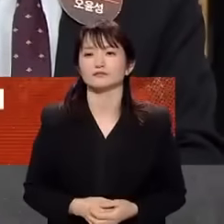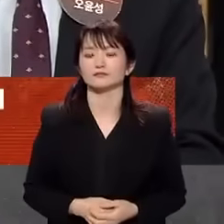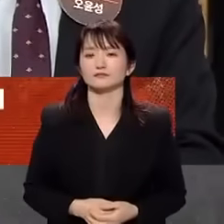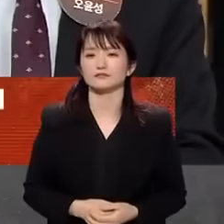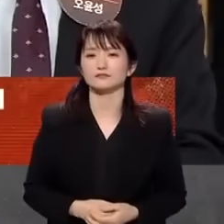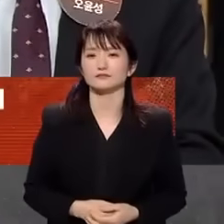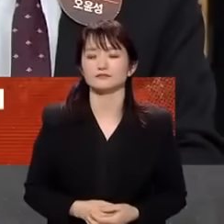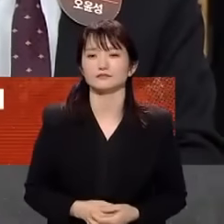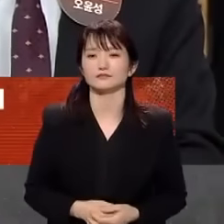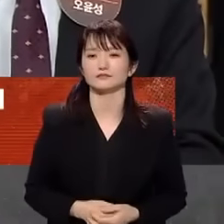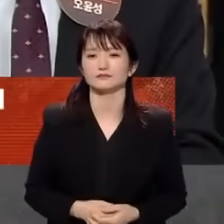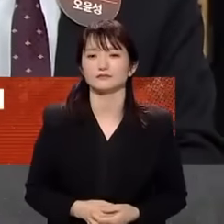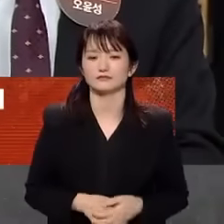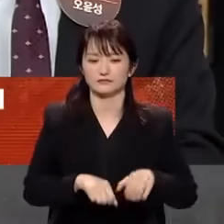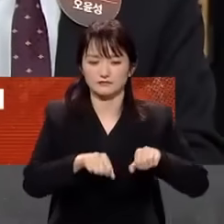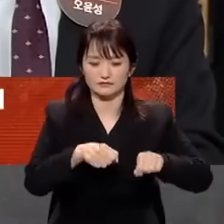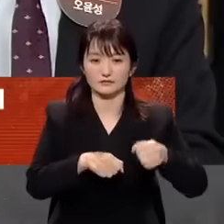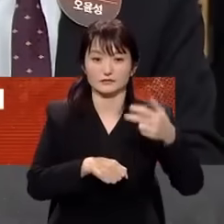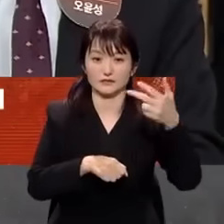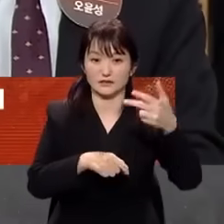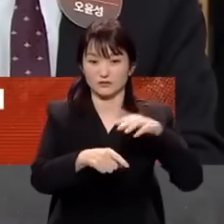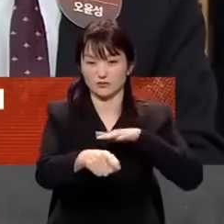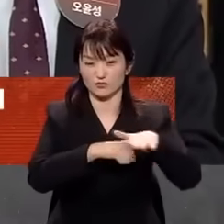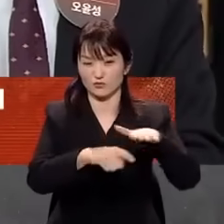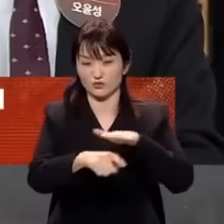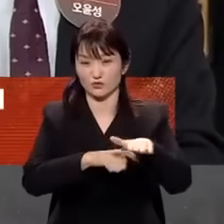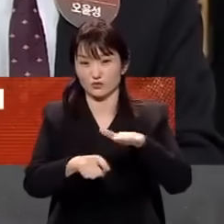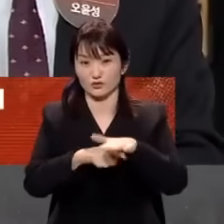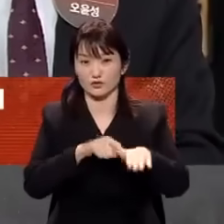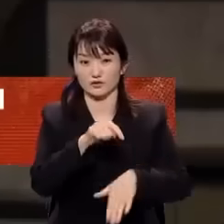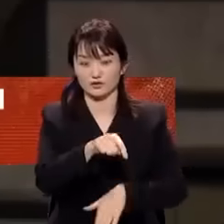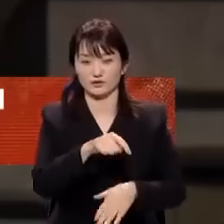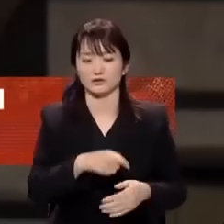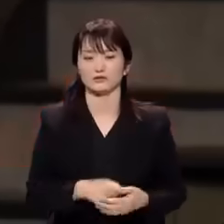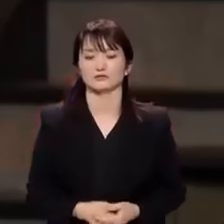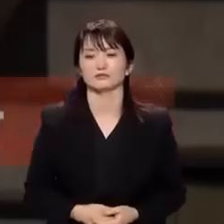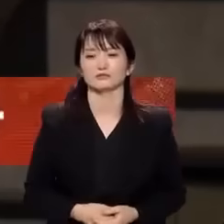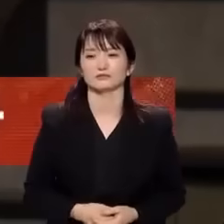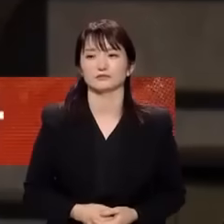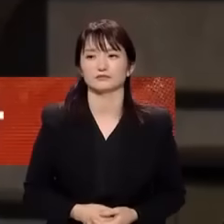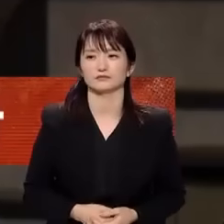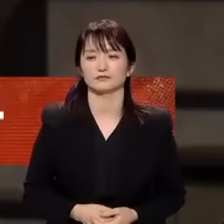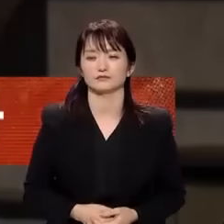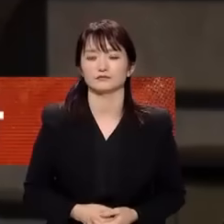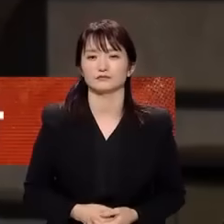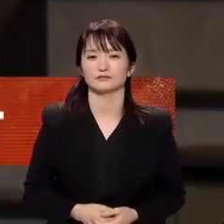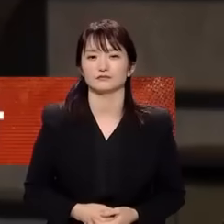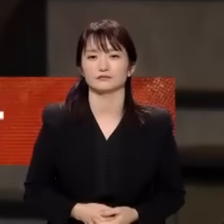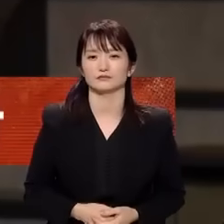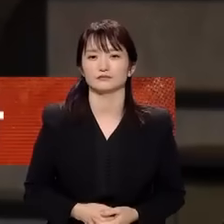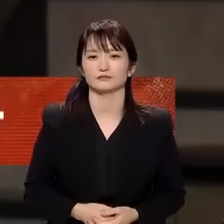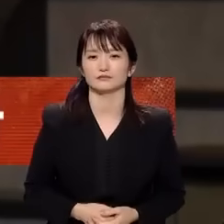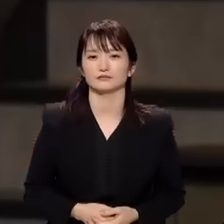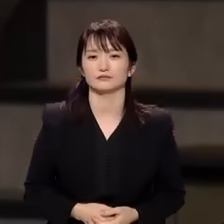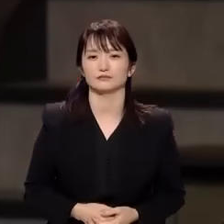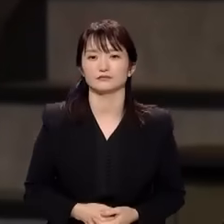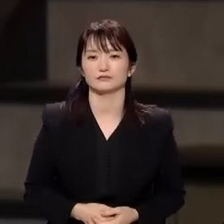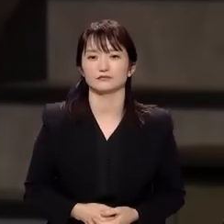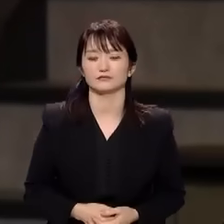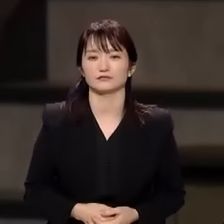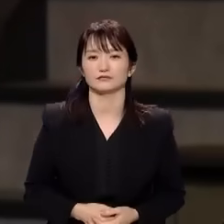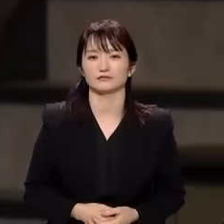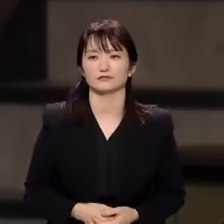사람이 일곱 대의 오토바이를 훔쳤다 말이죠 이제 그것에 대해서 이제 매몰 된 거 같은데 실제로 지금 그